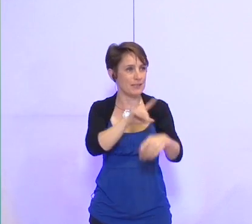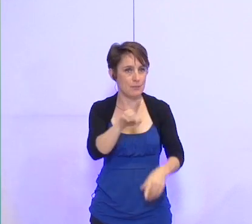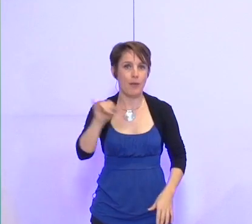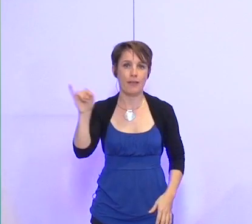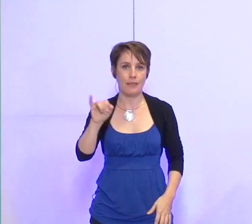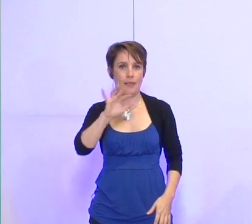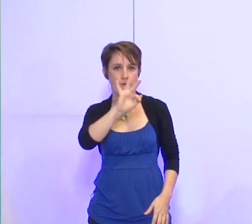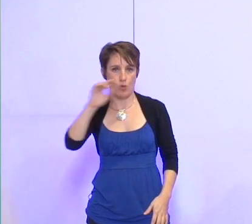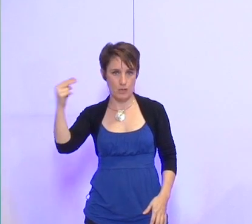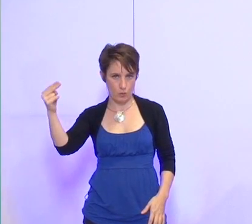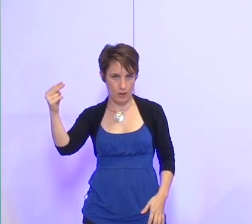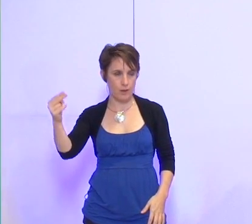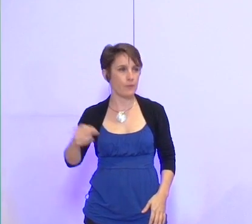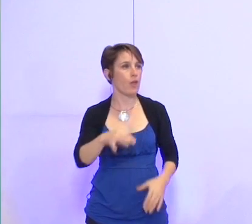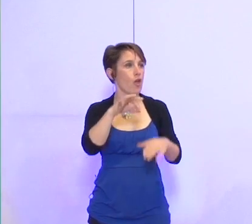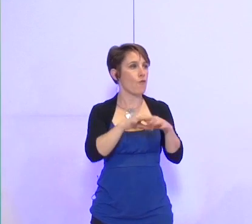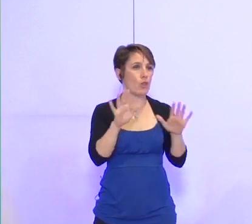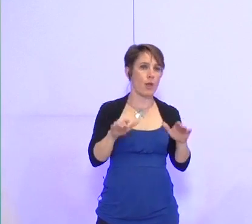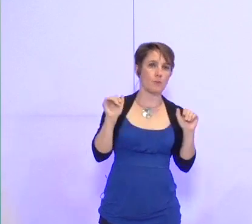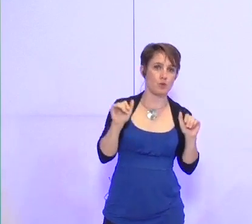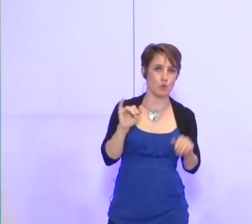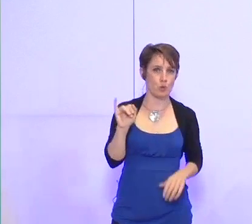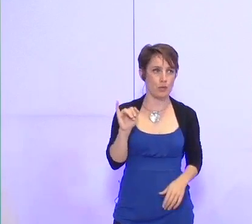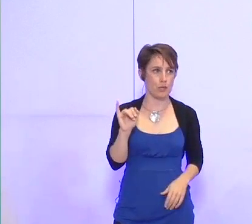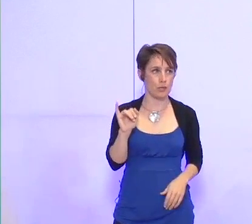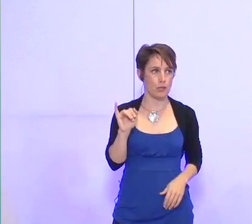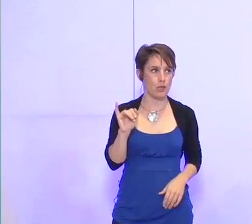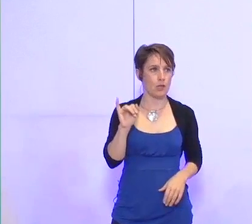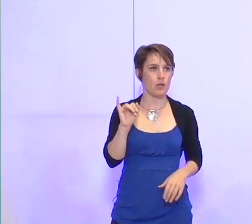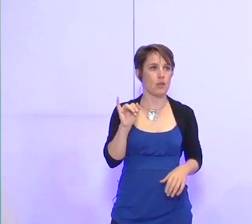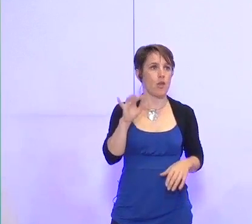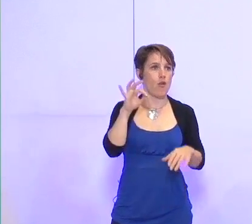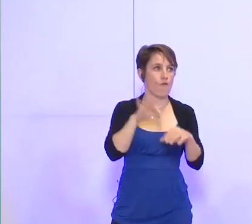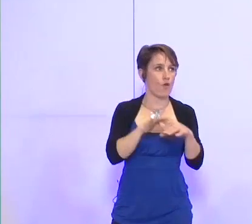Le Front National. Qui s'abstient ? Qui vote contre ?